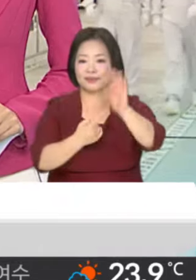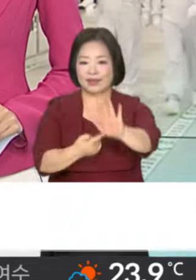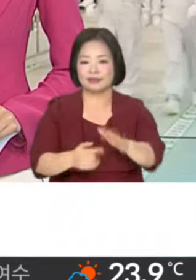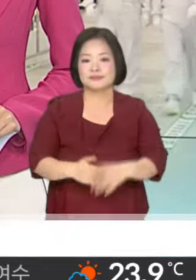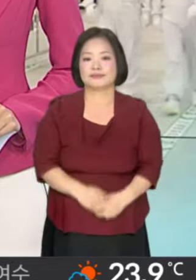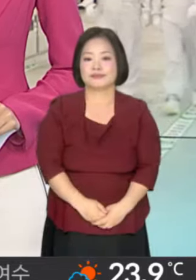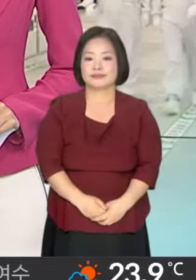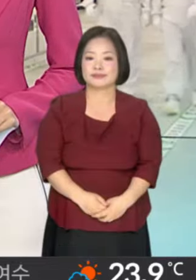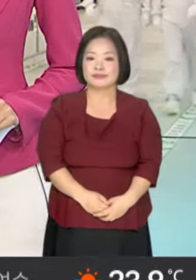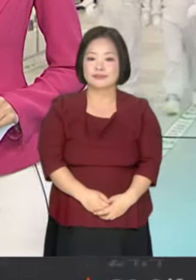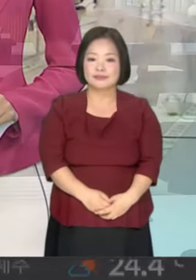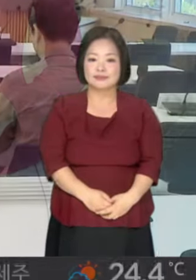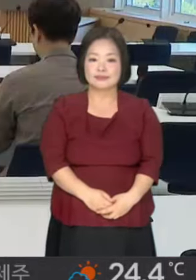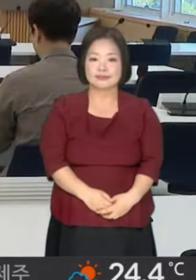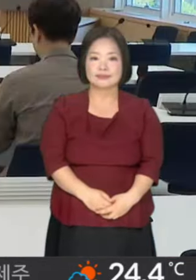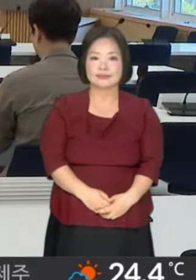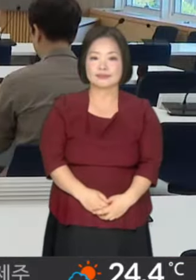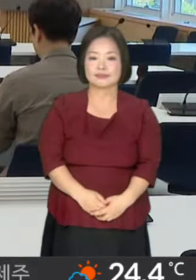보도입니다